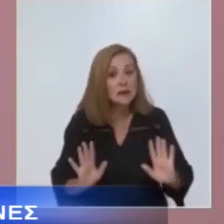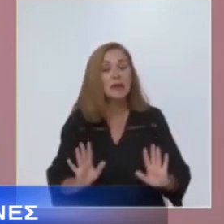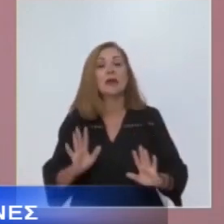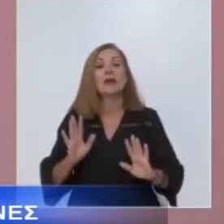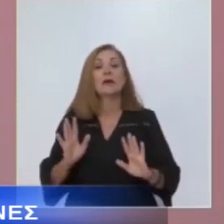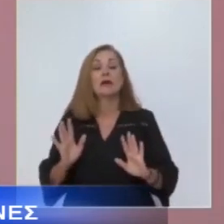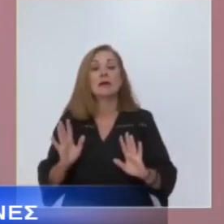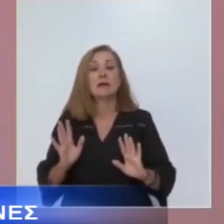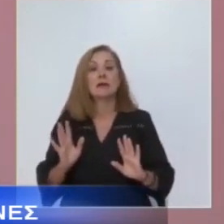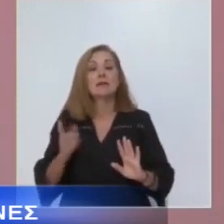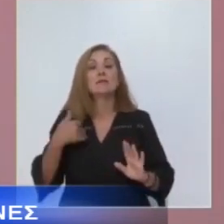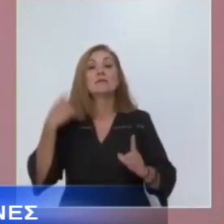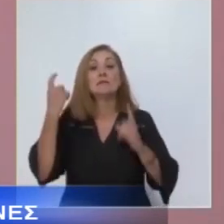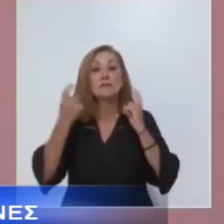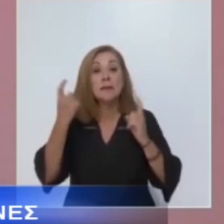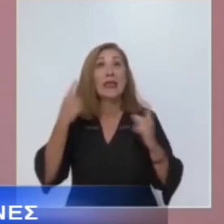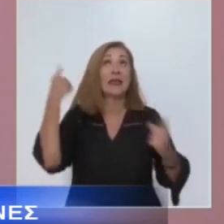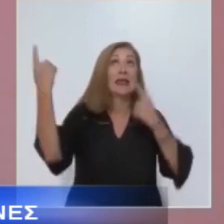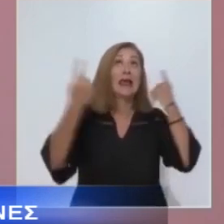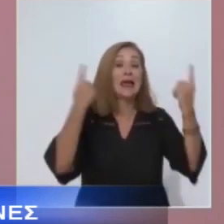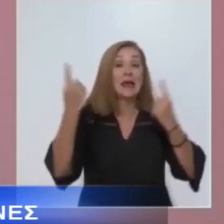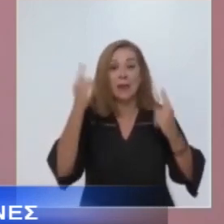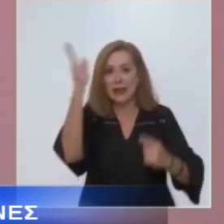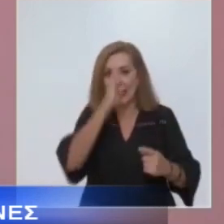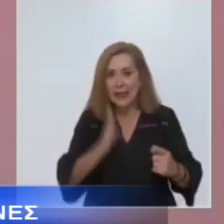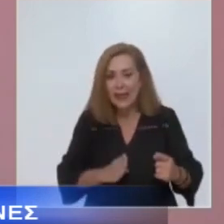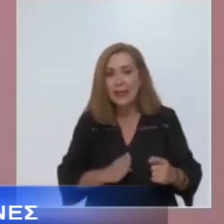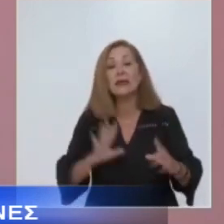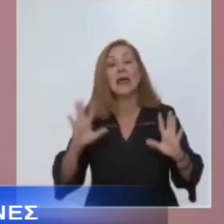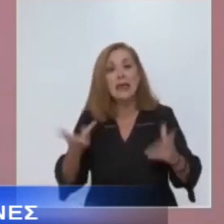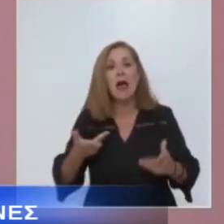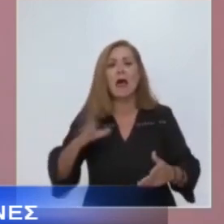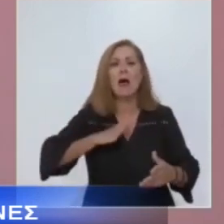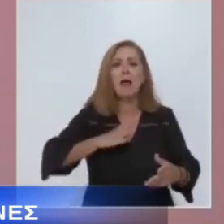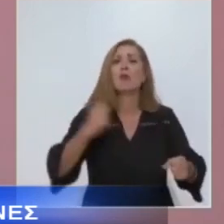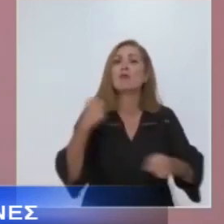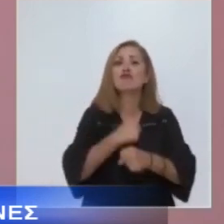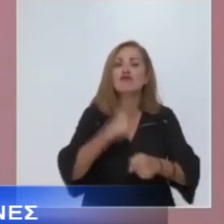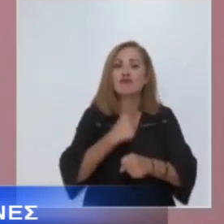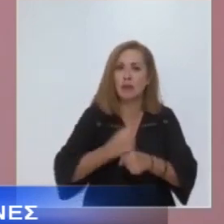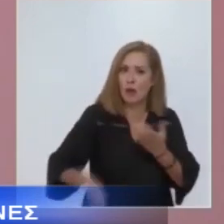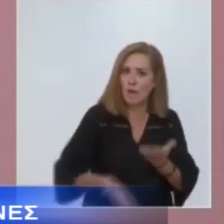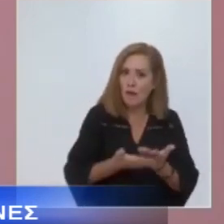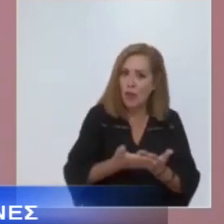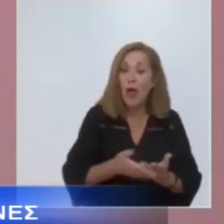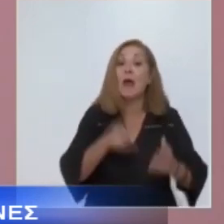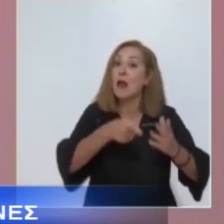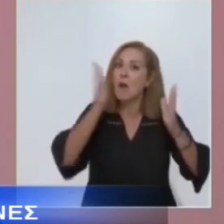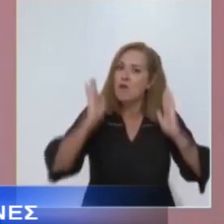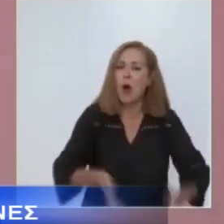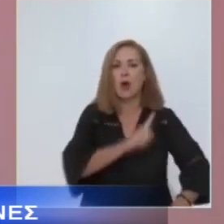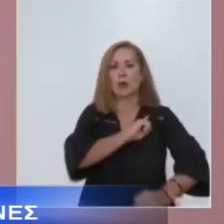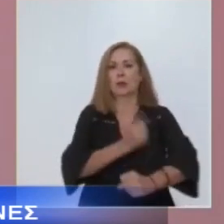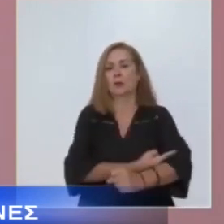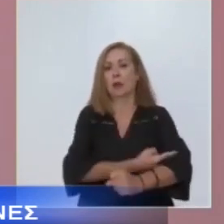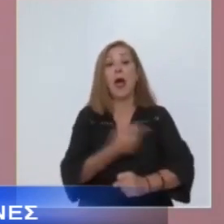στηρίζεται στα χαρακτηριστικά της κλιματικής κρίσης αλλά και σε παραγωγική ανασυγκρότηση και θα έχει υπόδειγμα την ανθεκτικότητα. Εμείς αυτή την πρόταση